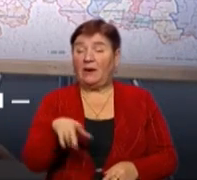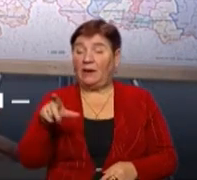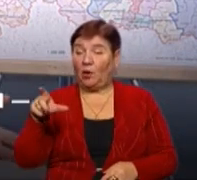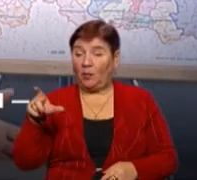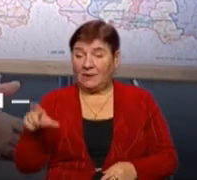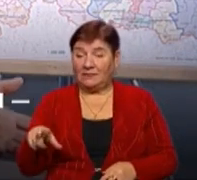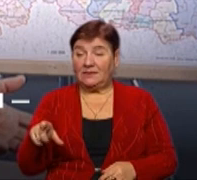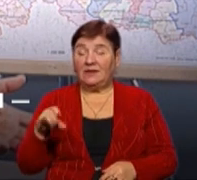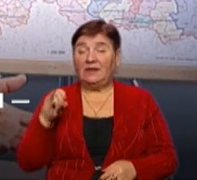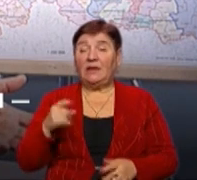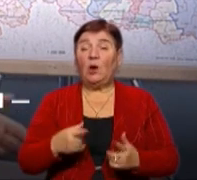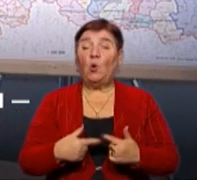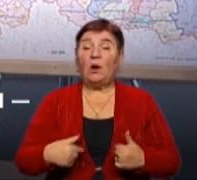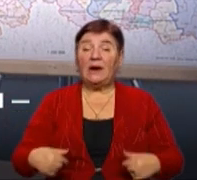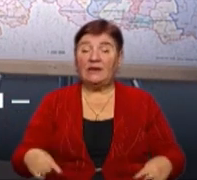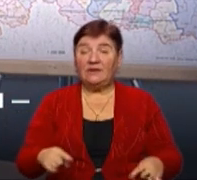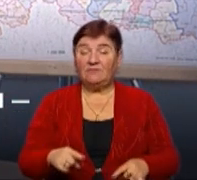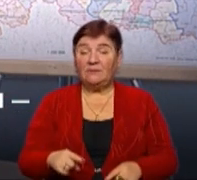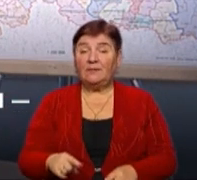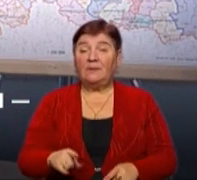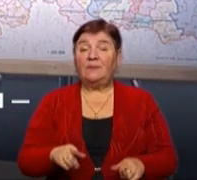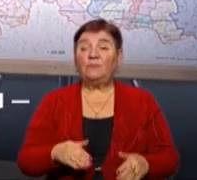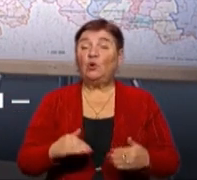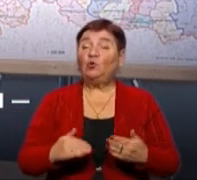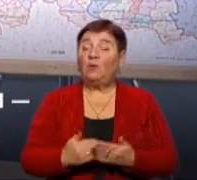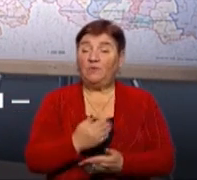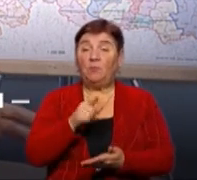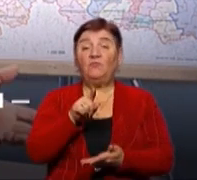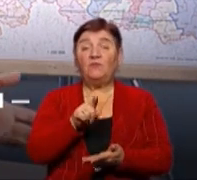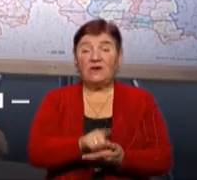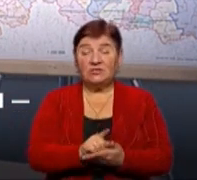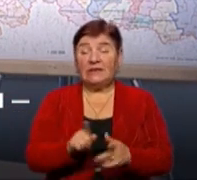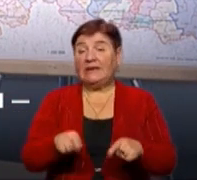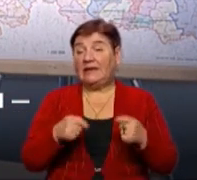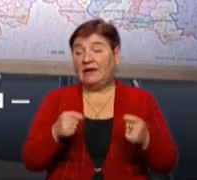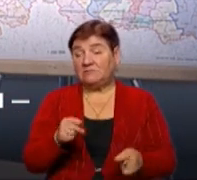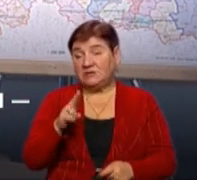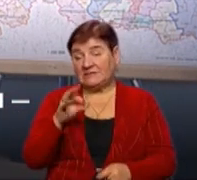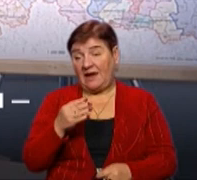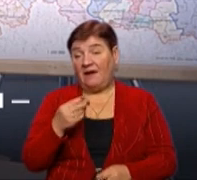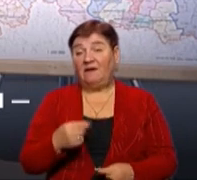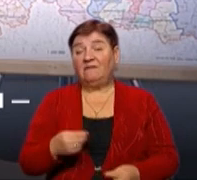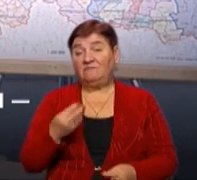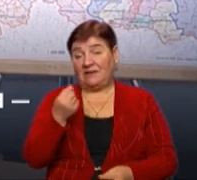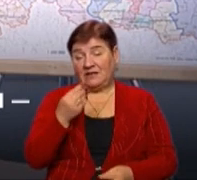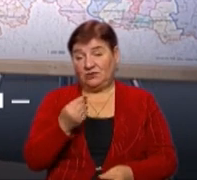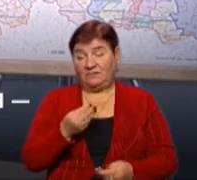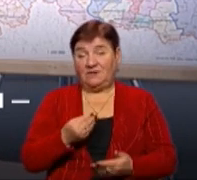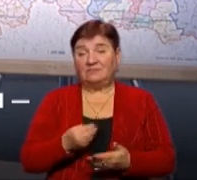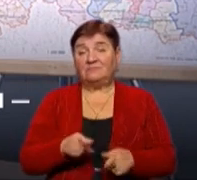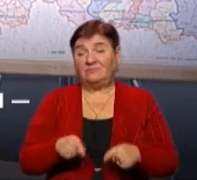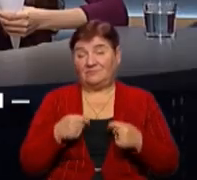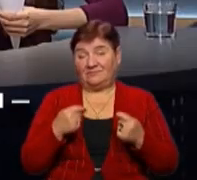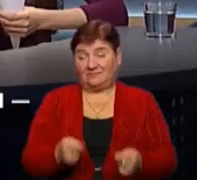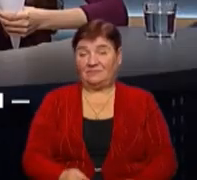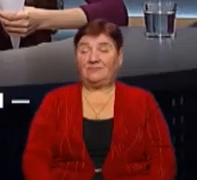їх органів перекласти нові повноваження, не надавши на це відповідні фінансові ресурси. Це про що